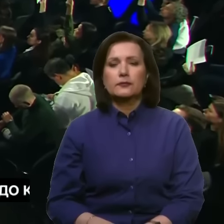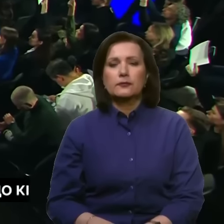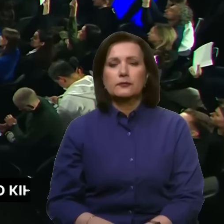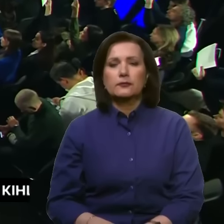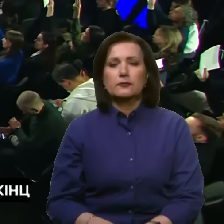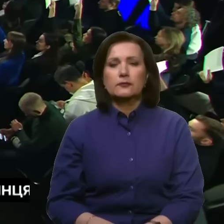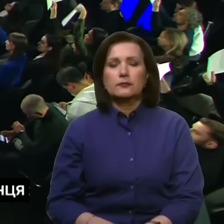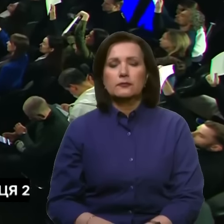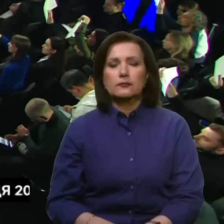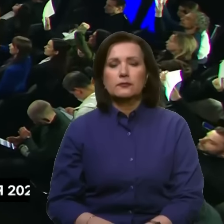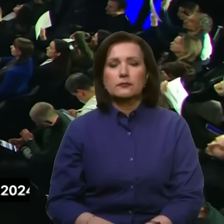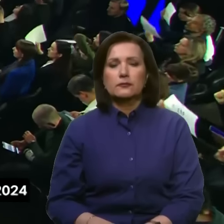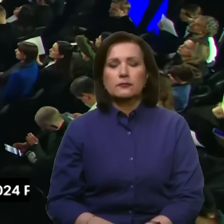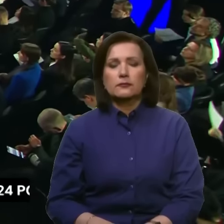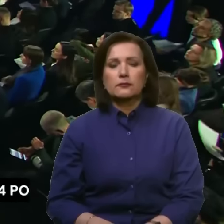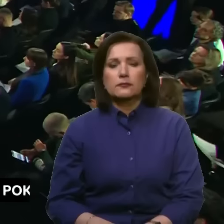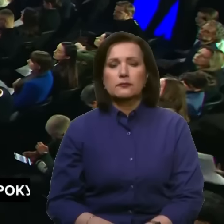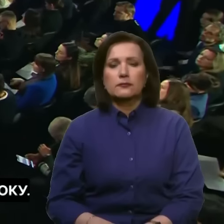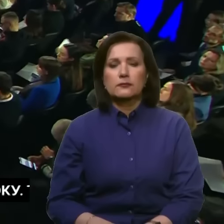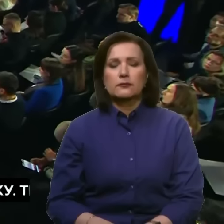Франц 24, Франц Ван Кадр.